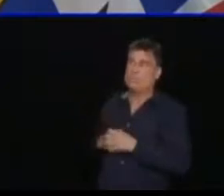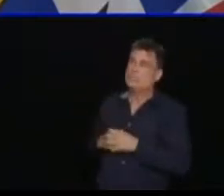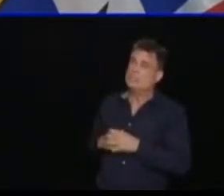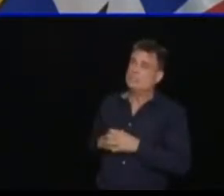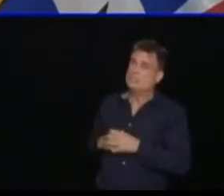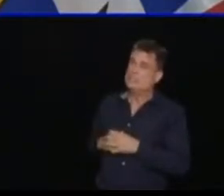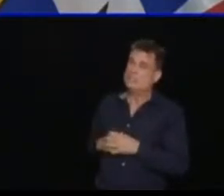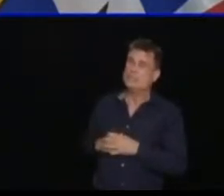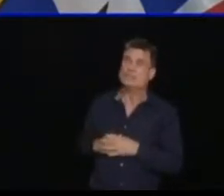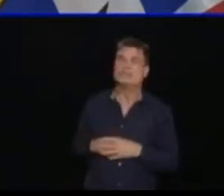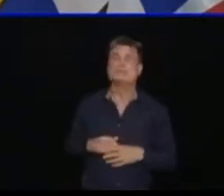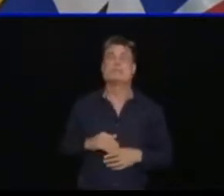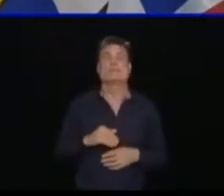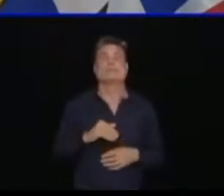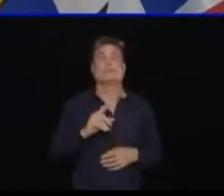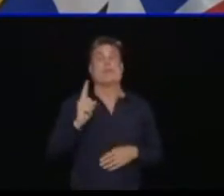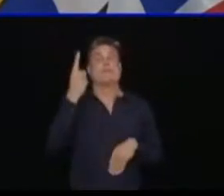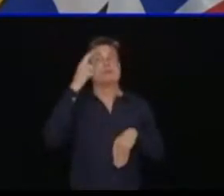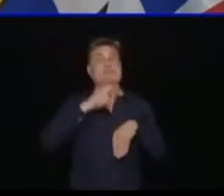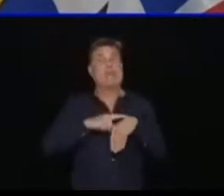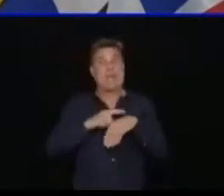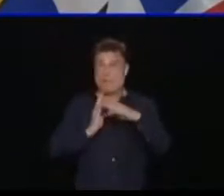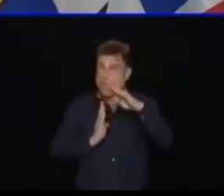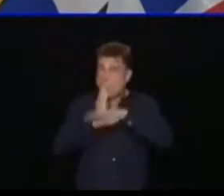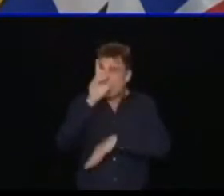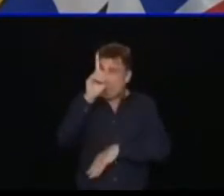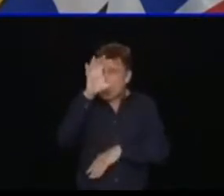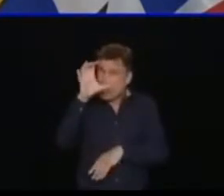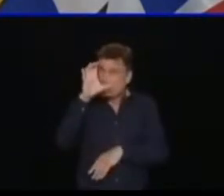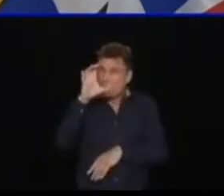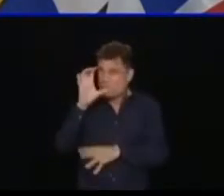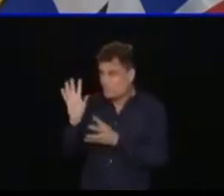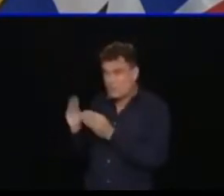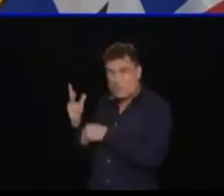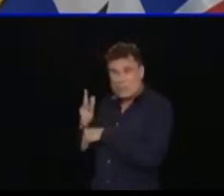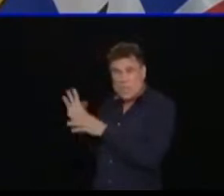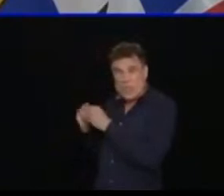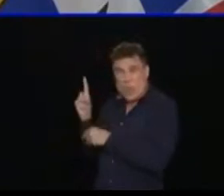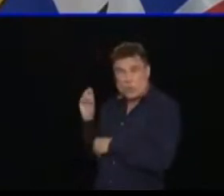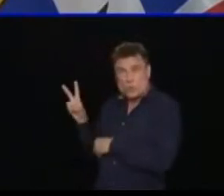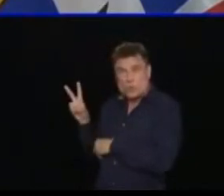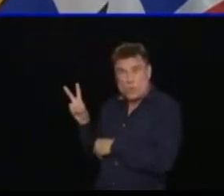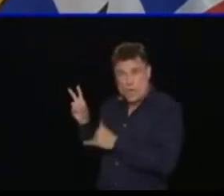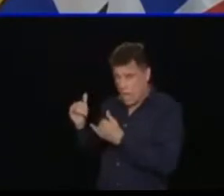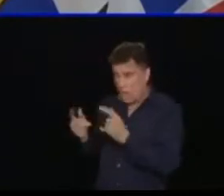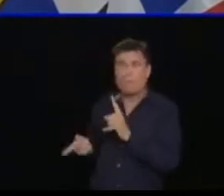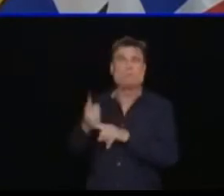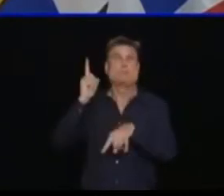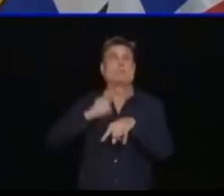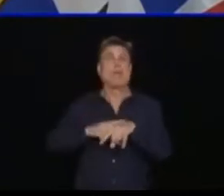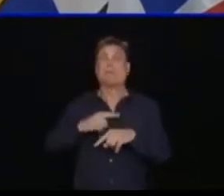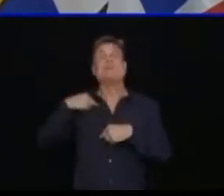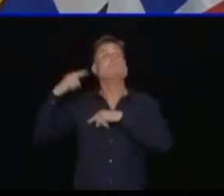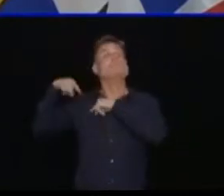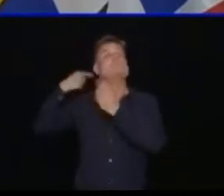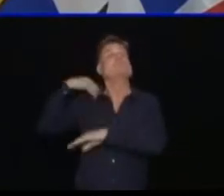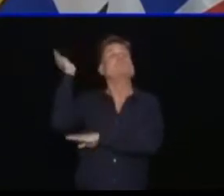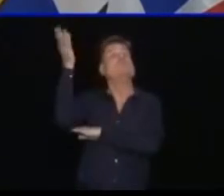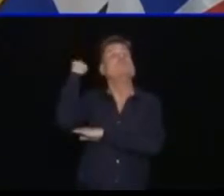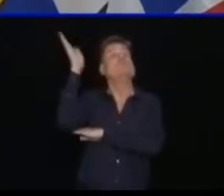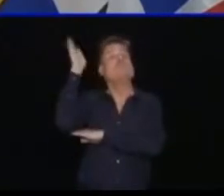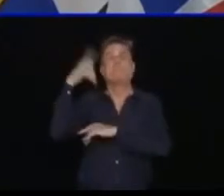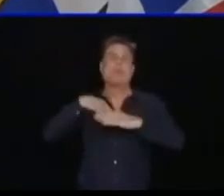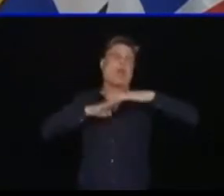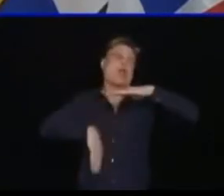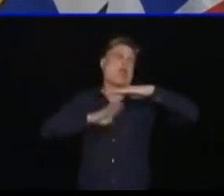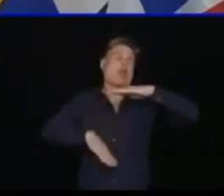超过了 public health teams in containing the 这个 spread. 是始终 But 告 we 诉我 all 们， need to do our part. 我们必 And 须 this is a warning to us. 这个也是给我们一个 We 警 need to 告。